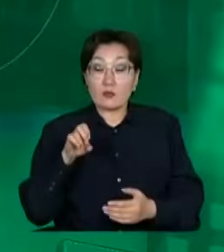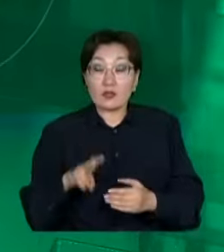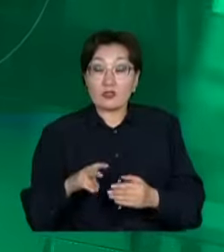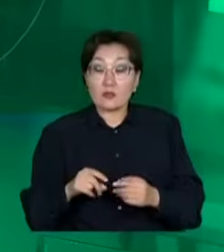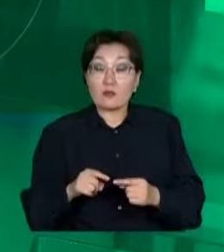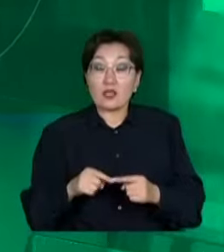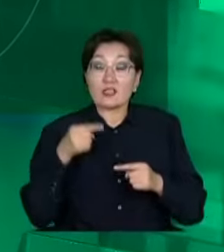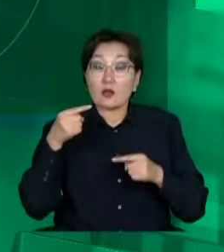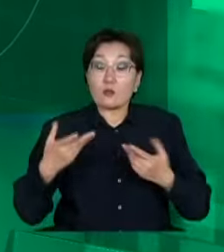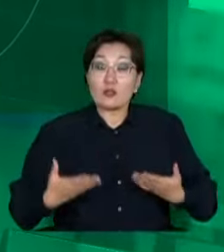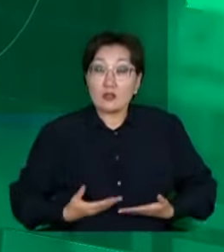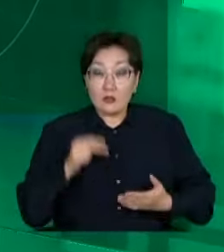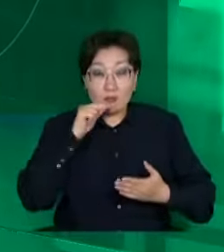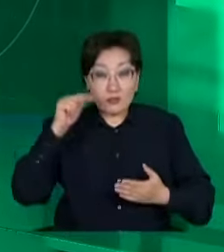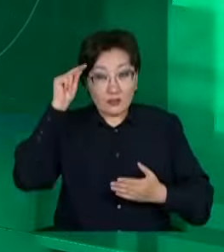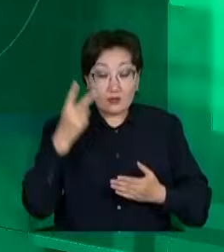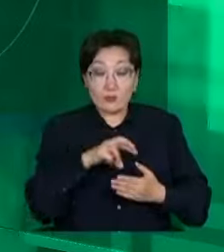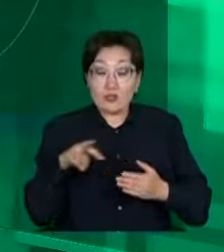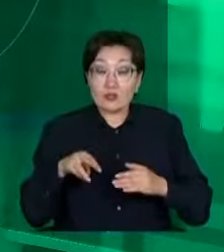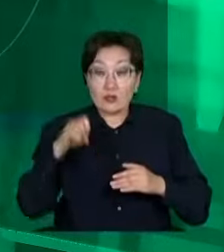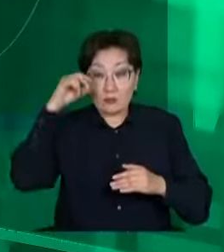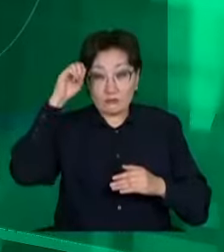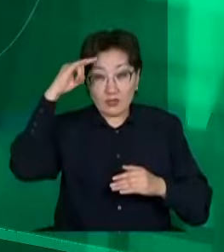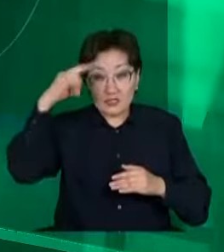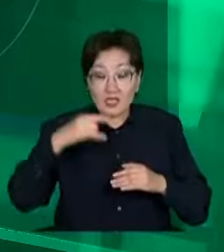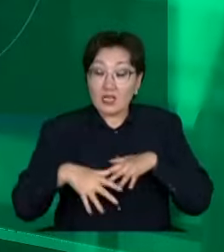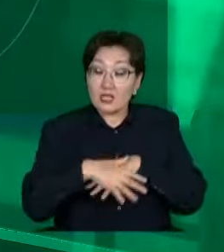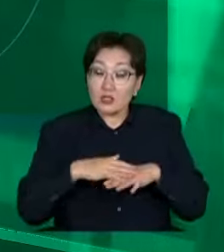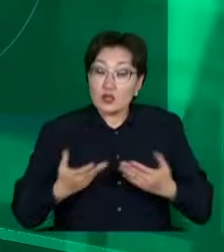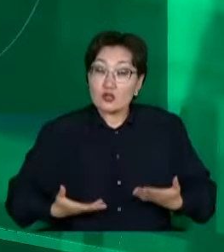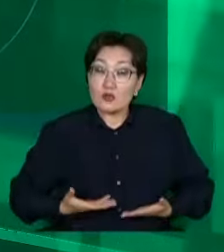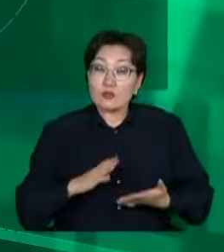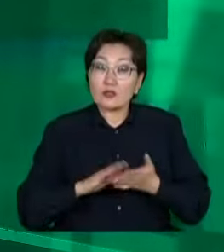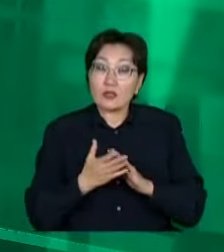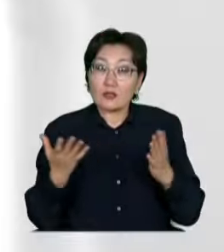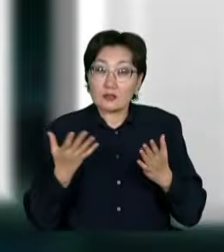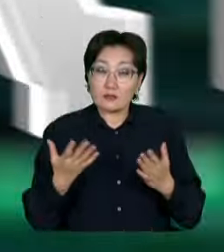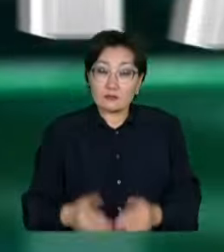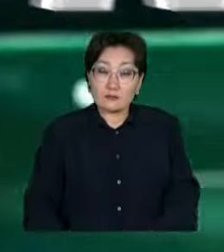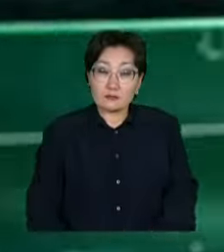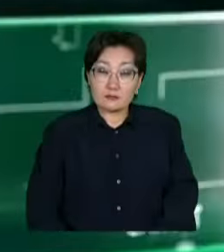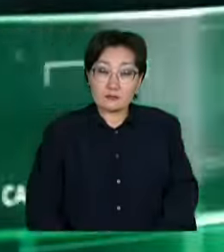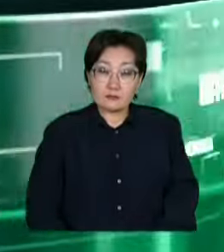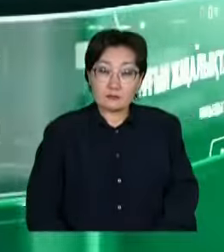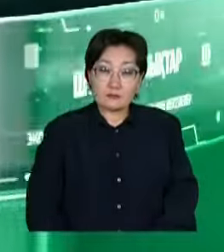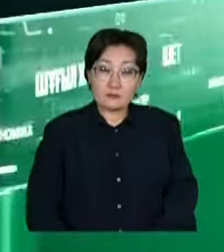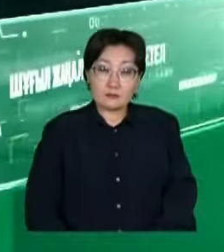алшақ ғұмыр. Қытайдағы 2 миллионға жуық қазақтың тұрмысы қандай? Арнайы шолу сәлден соң.